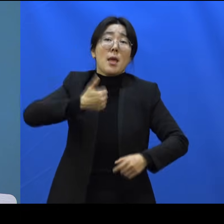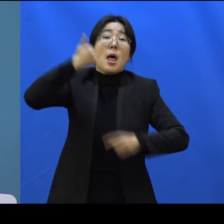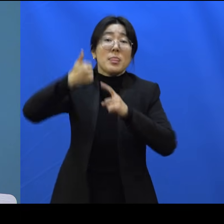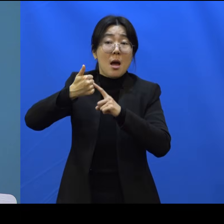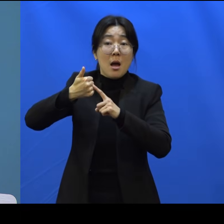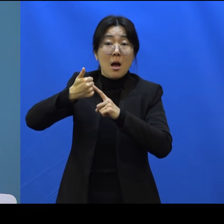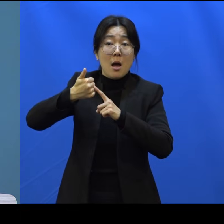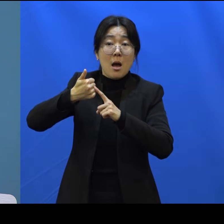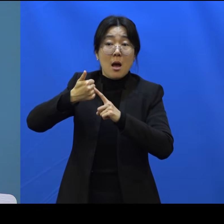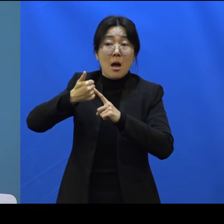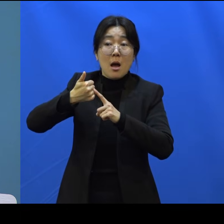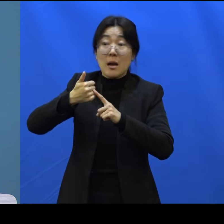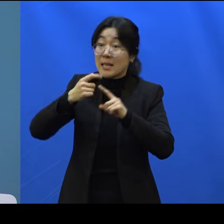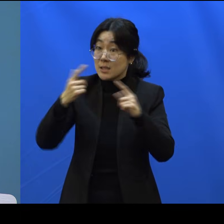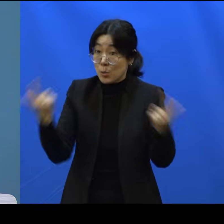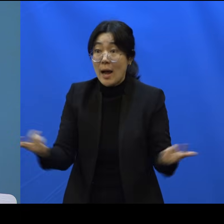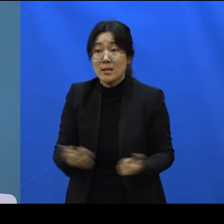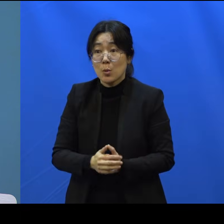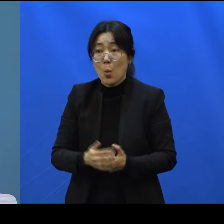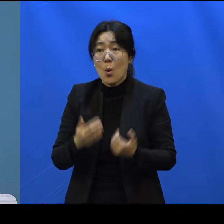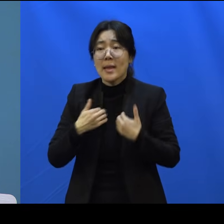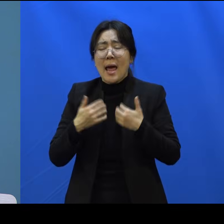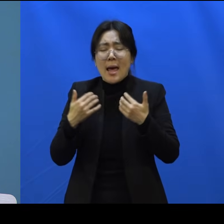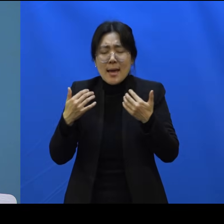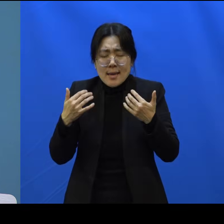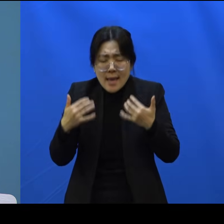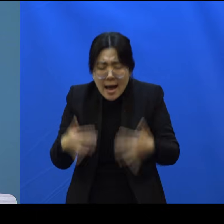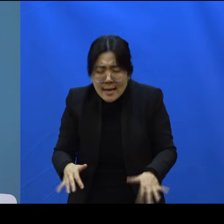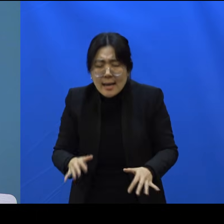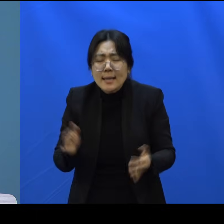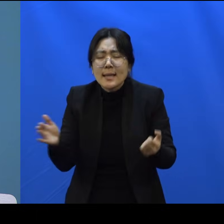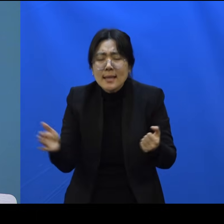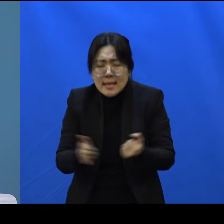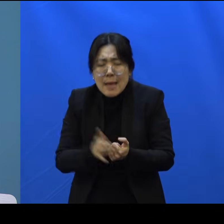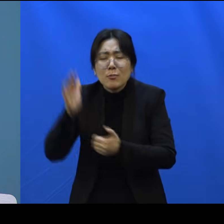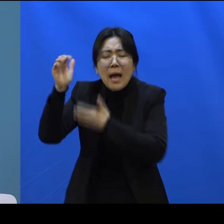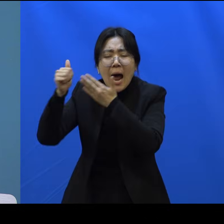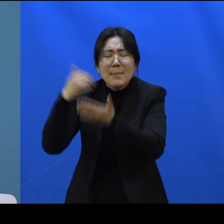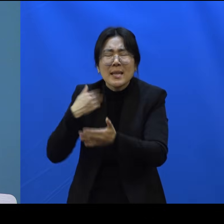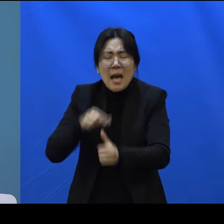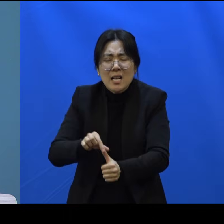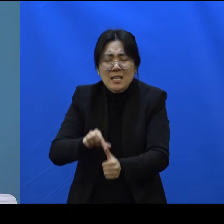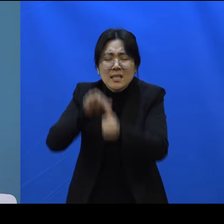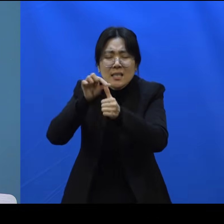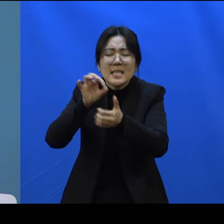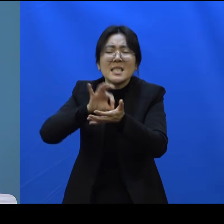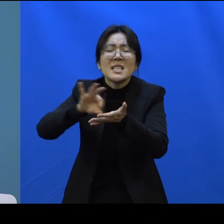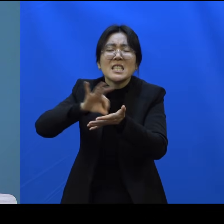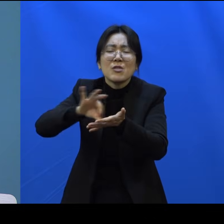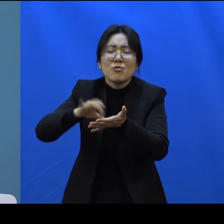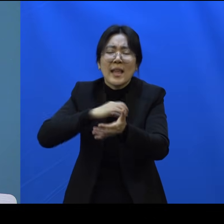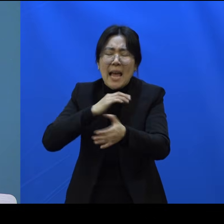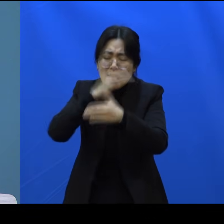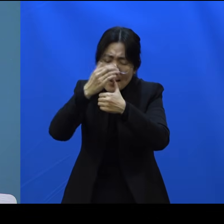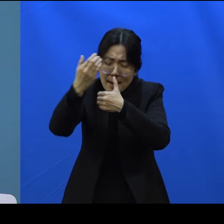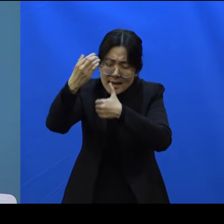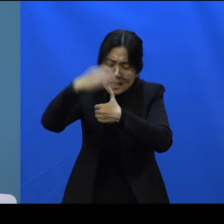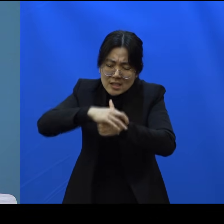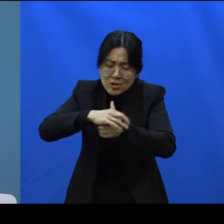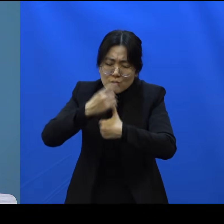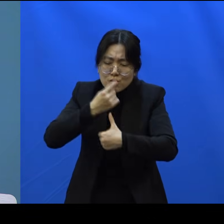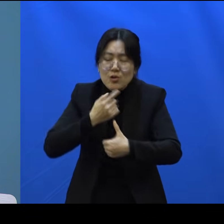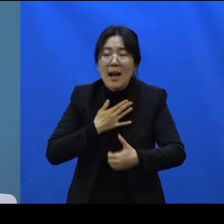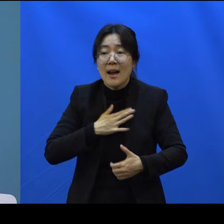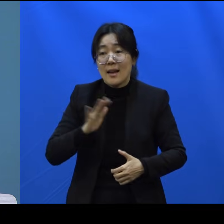원리에 내가 순종해야 되지. 그죠? 십자가는 원리예요. 약함에서 강하게 하시는 것도 이 원리예요.